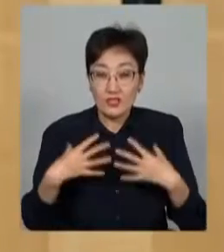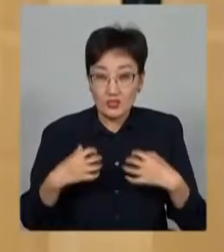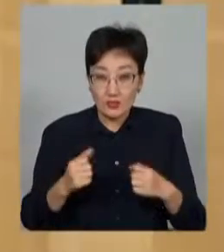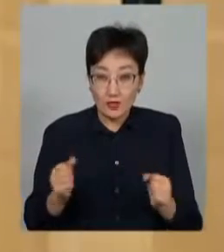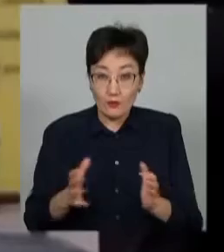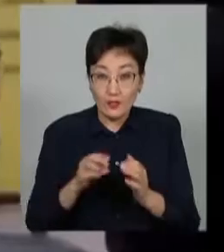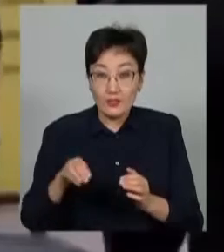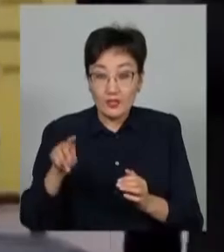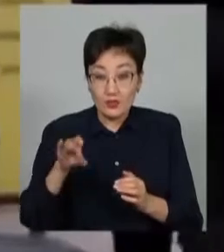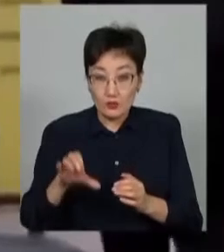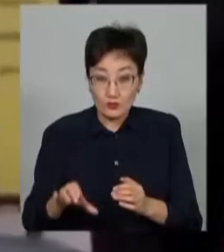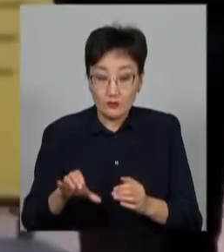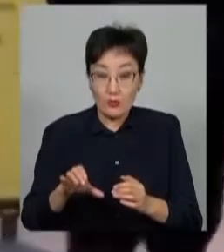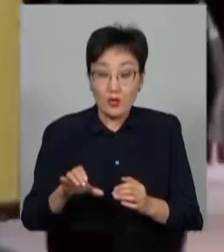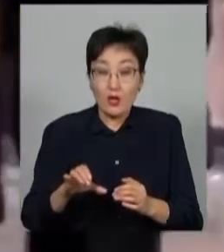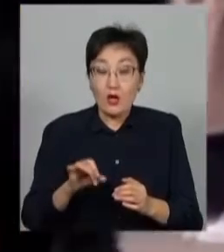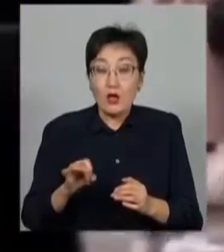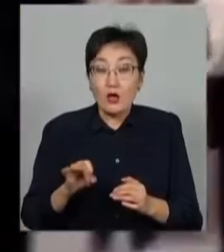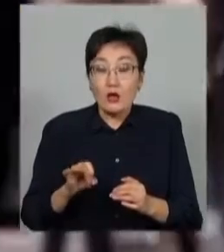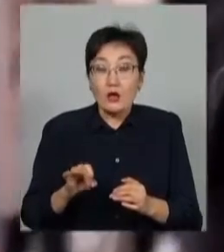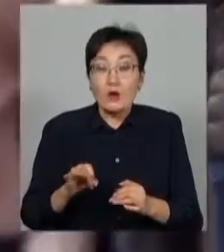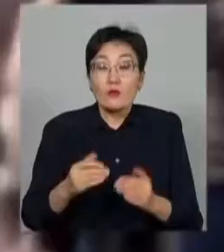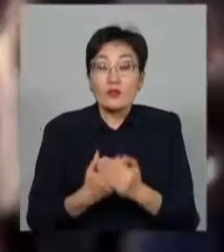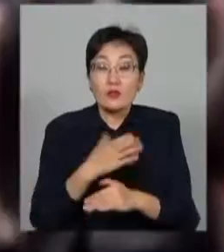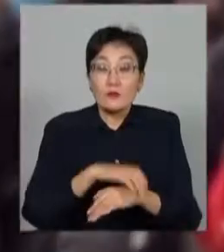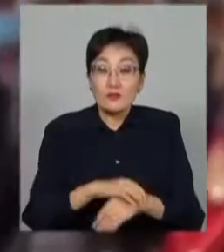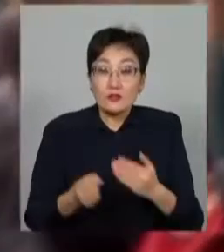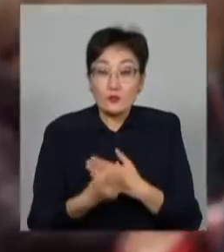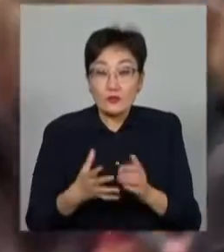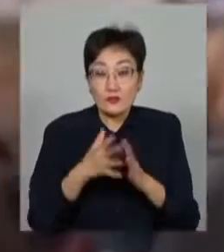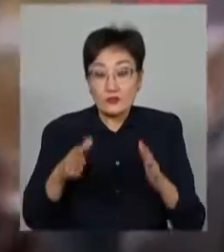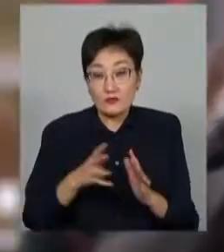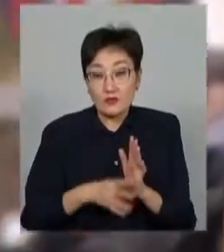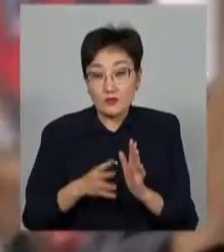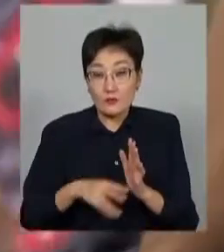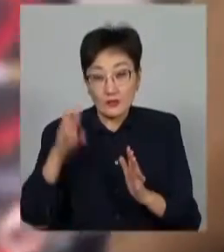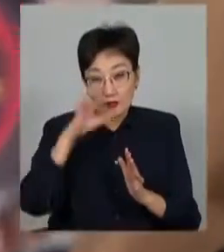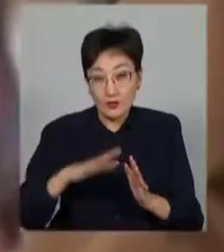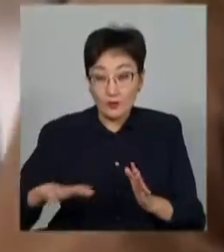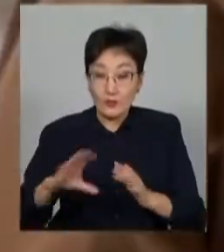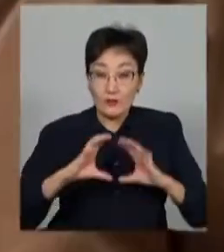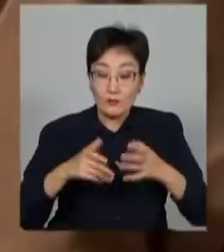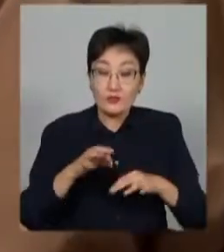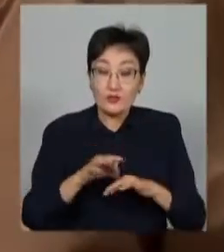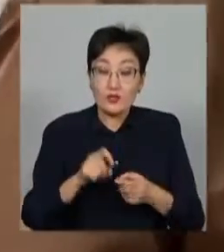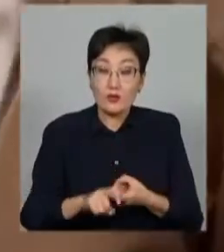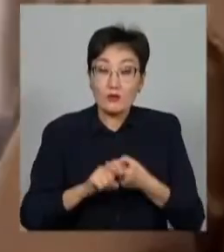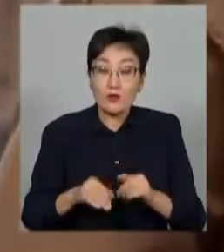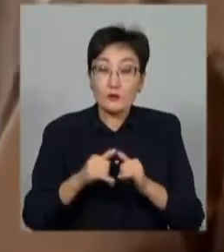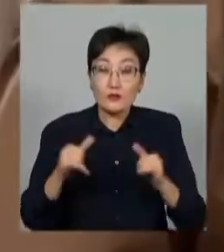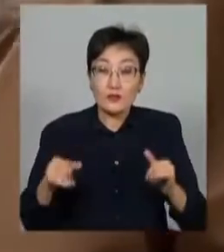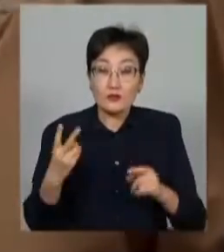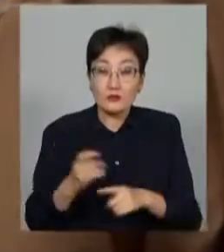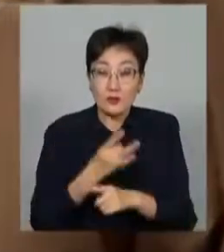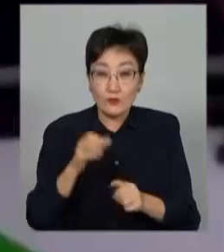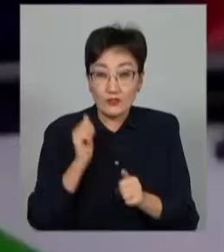кедра зги braces тем временем омикрон штамм выявлен в более чем 90 странах мира заболеваемости увеличивается вдвое